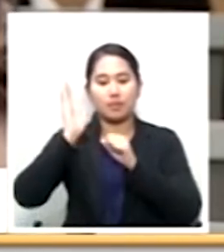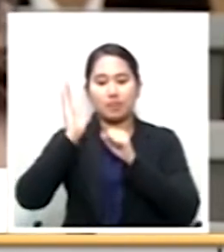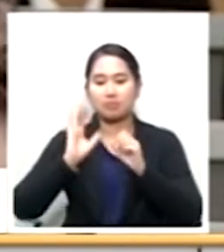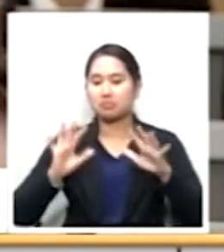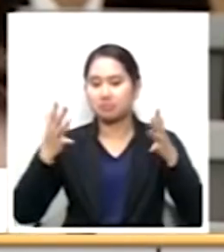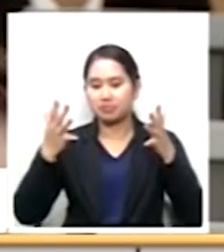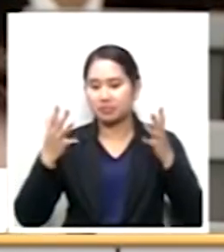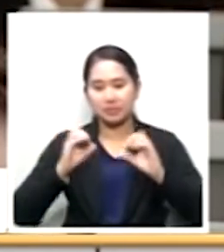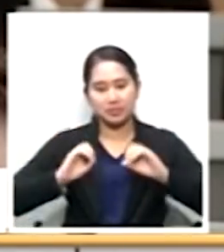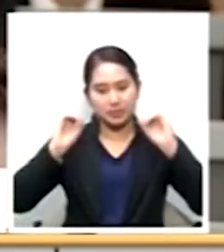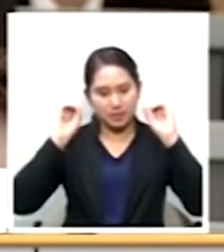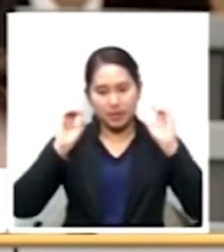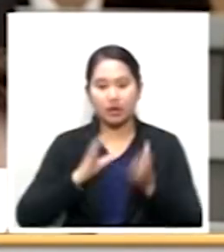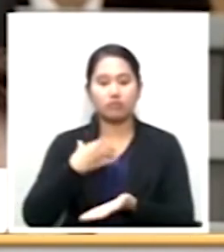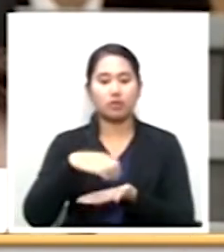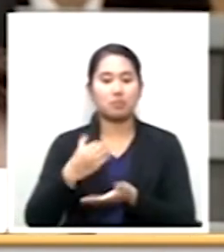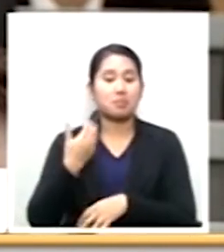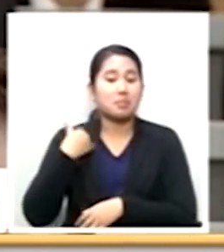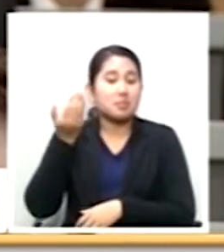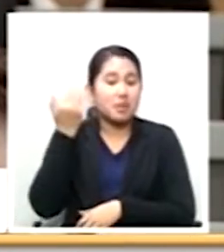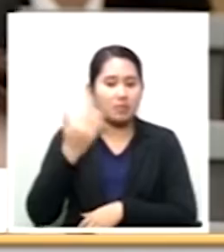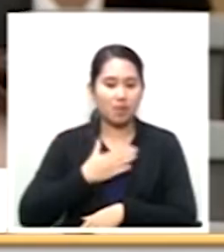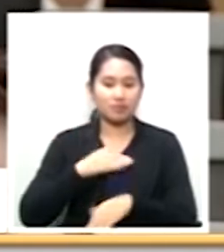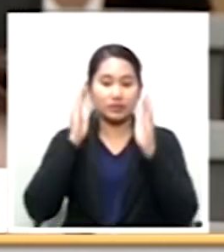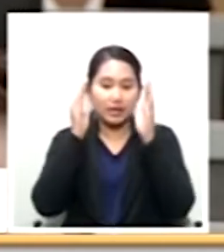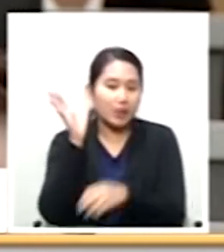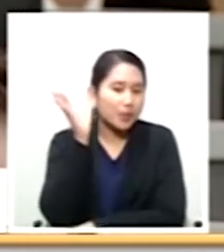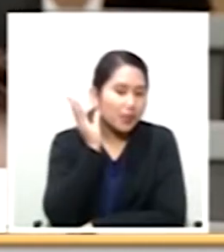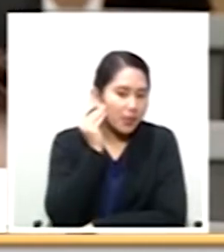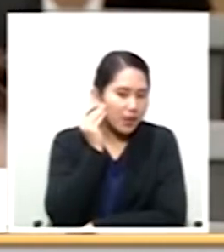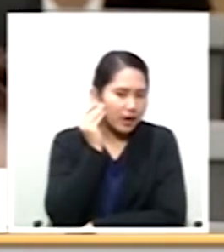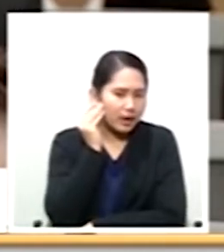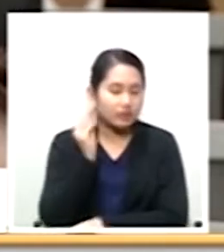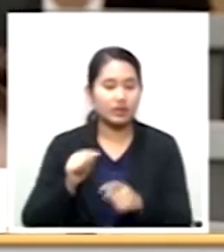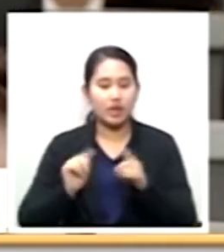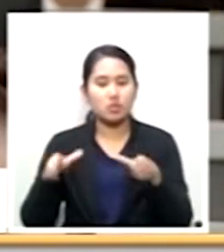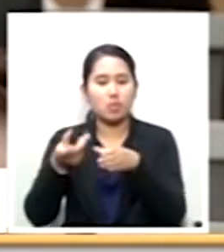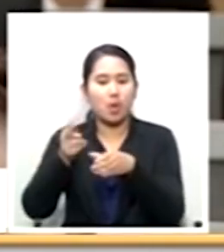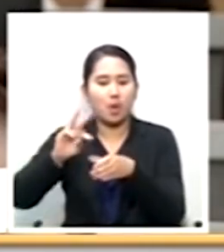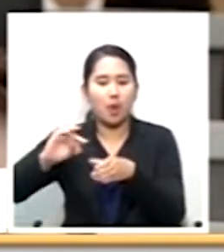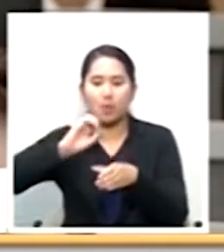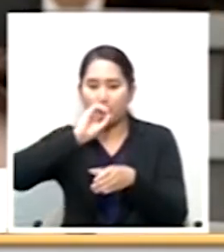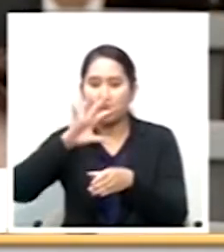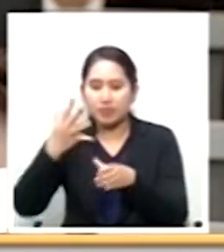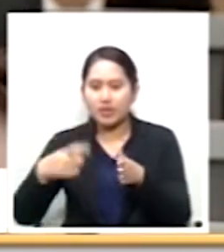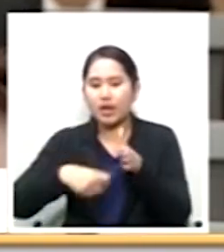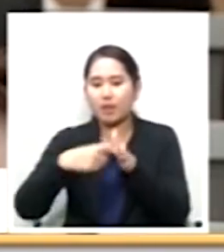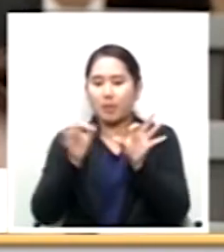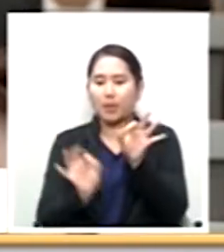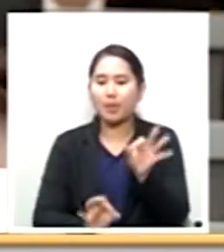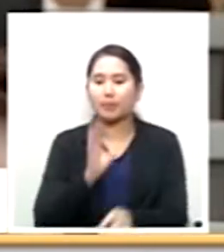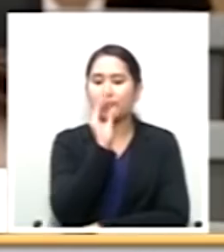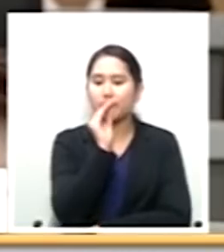มนตรีไม่ได้แสดงข้อเท็จจริงเหล่านี้เลยเมื่อสักครู่นี้ผมก็ตั้งใจมาฟังท่านรัฐมนตรีก็ไม่ได้ชี้แจงอีกท่านอ่านตัดเหตุผลท้ายพระราชกำหนดเท่